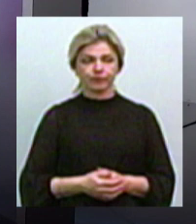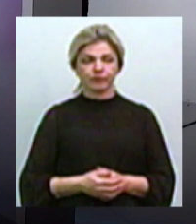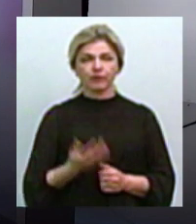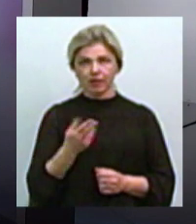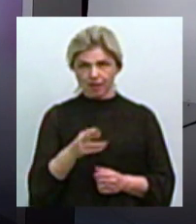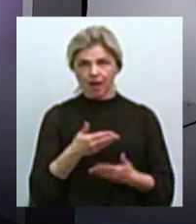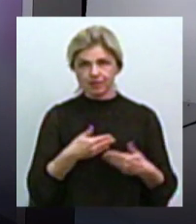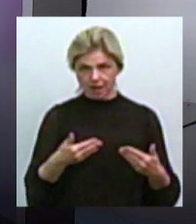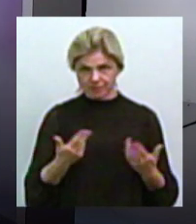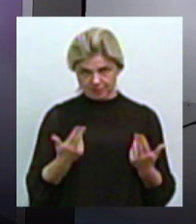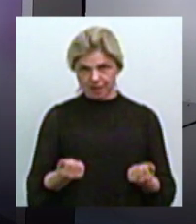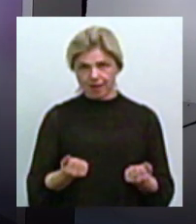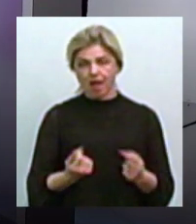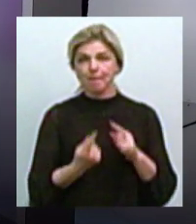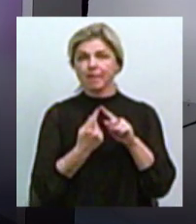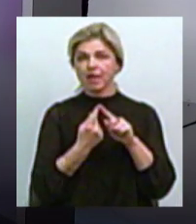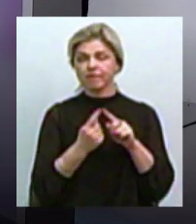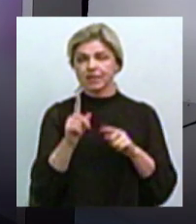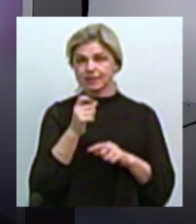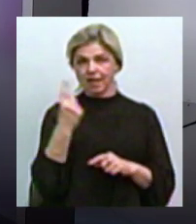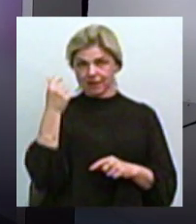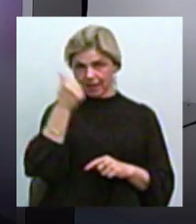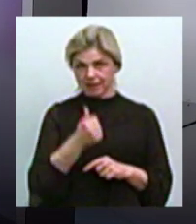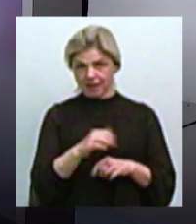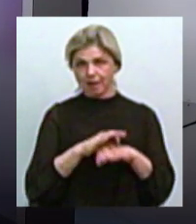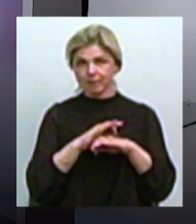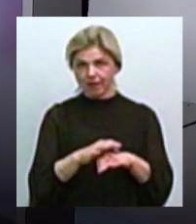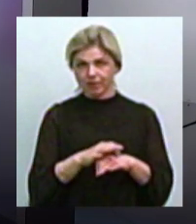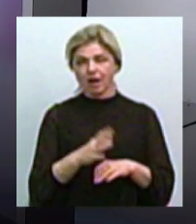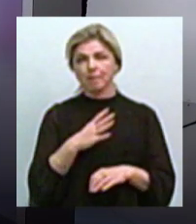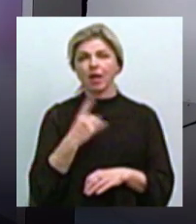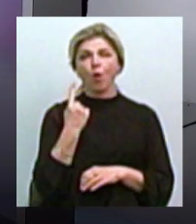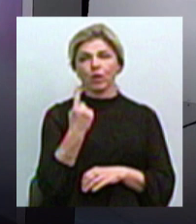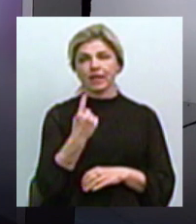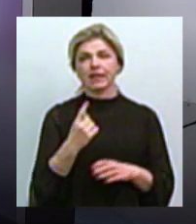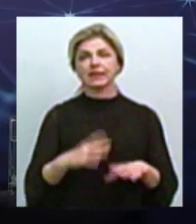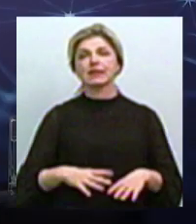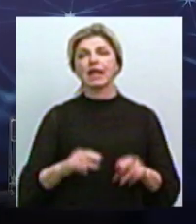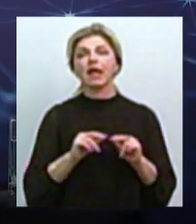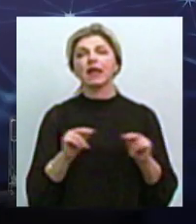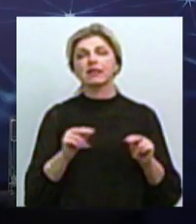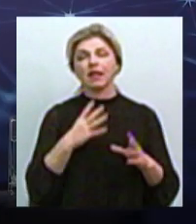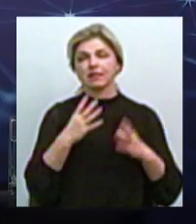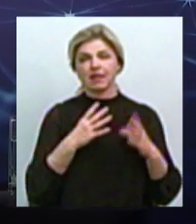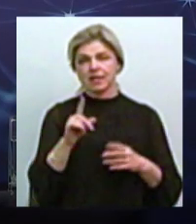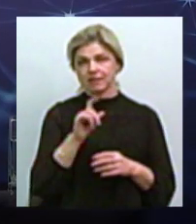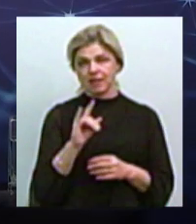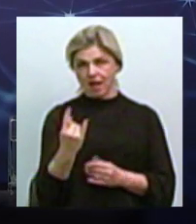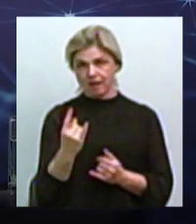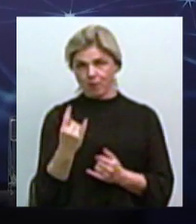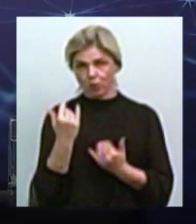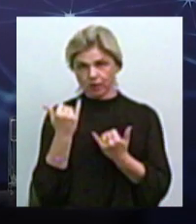да. Если первый мы за неделю вот так провели, потому что был один единственный тренинг для ребенка, это было очень быстро.